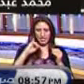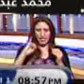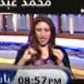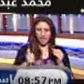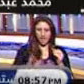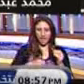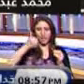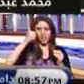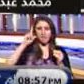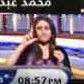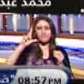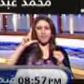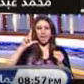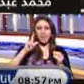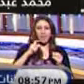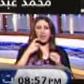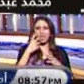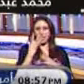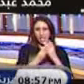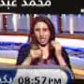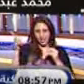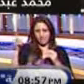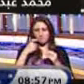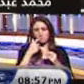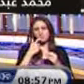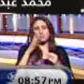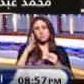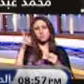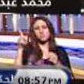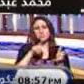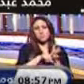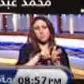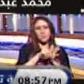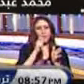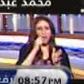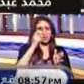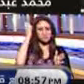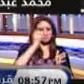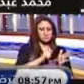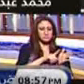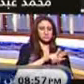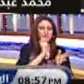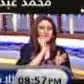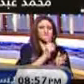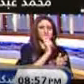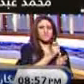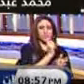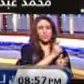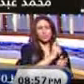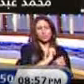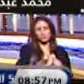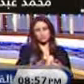ثبت من شهود رؤيه ان هم شاهدوه وهو بيصدر